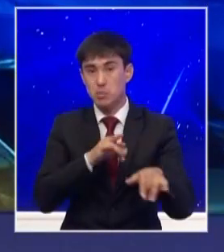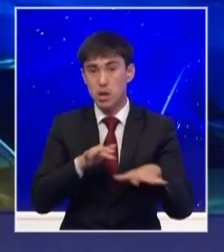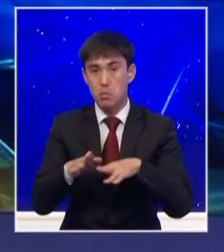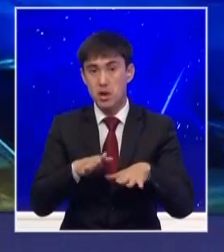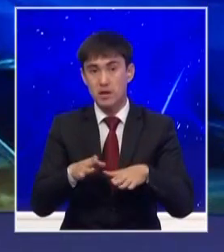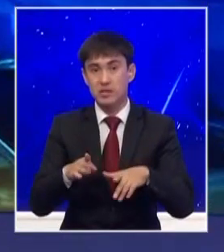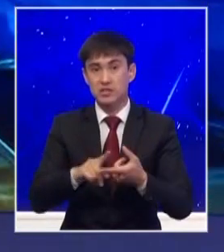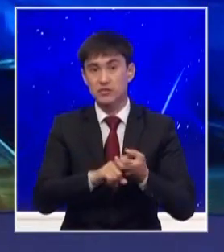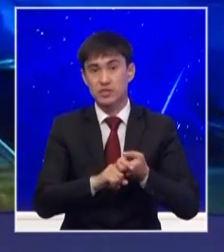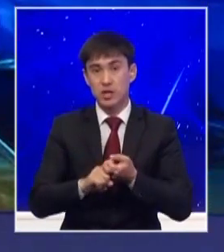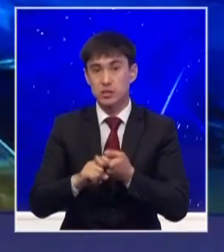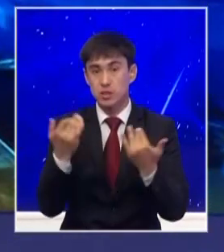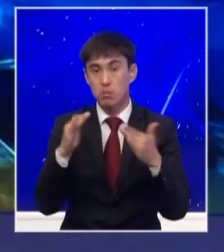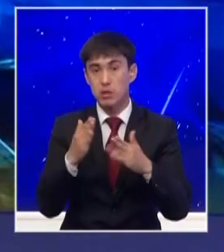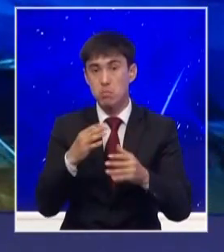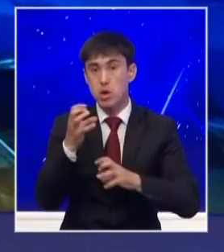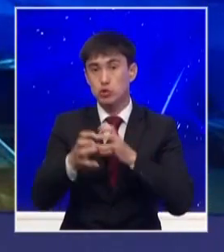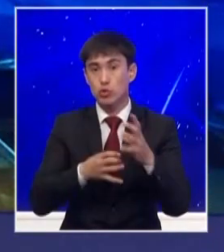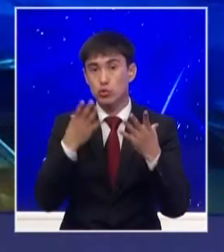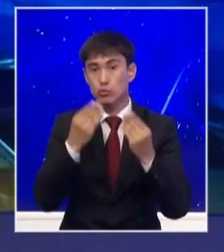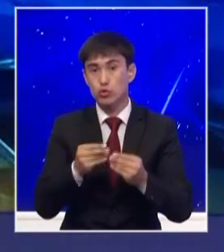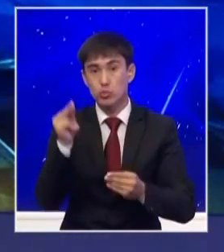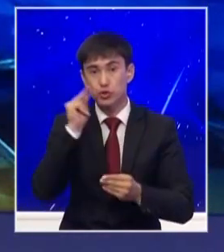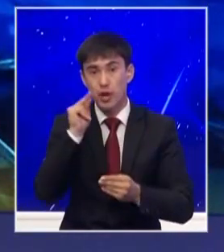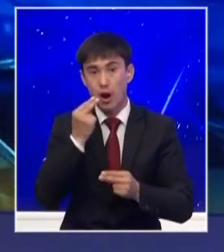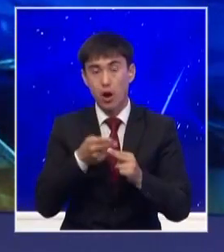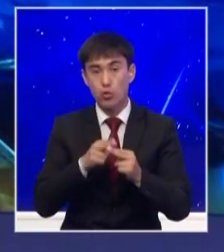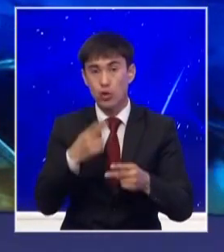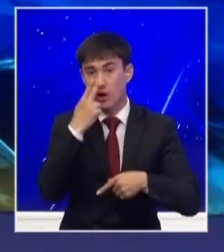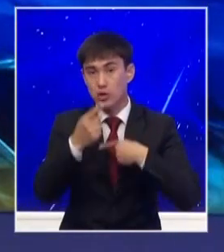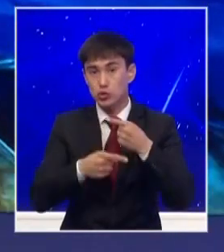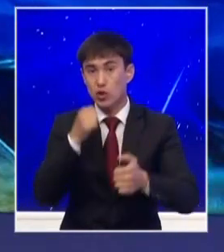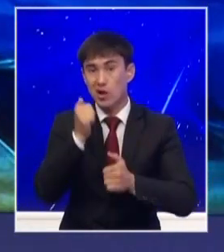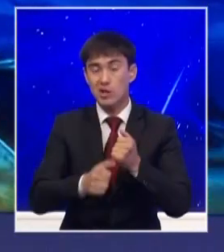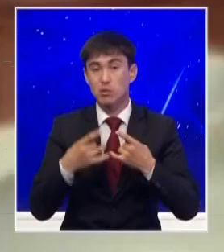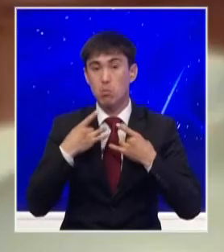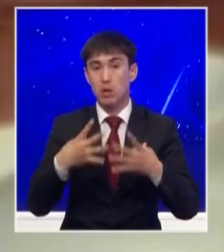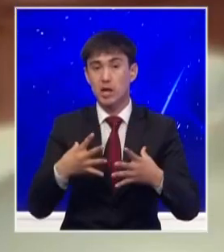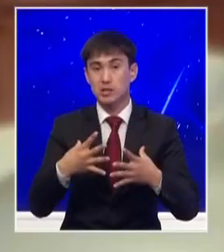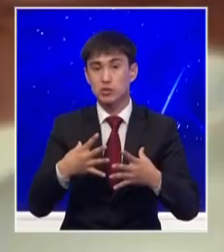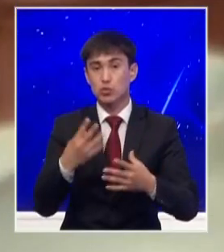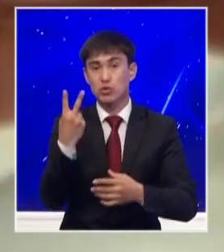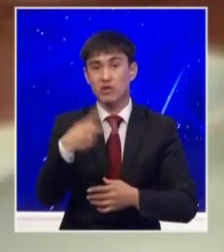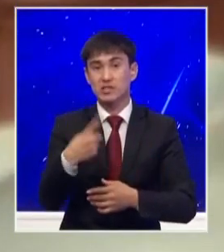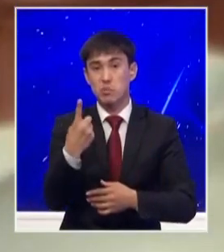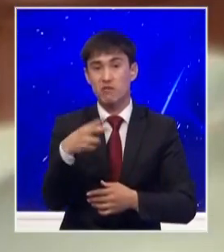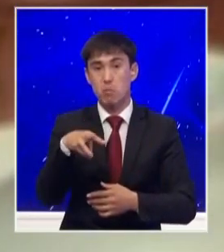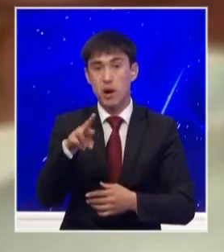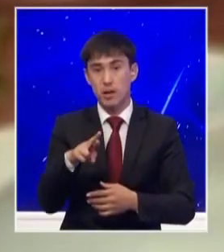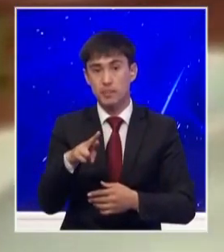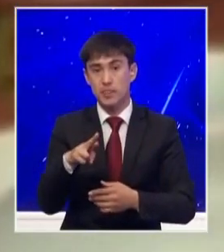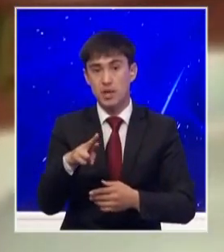Мероприятие связали с еще одним событием – Международным днем чая, который традиционно каждый год празднуют 21